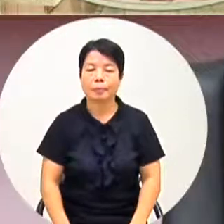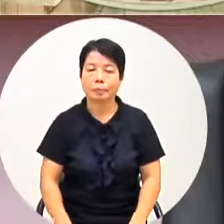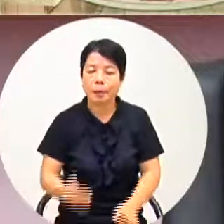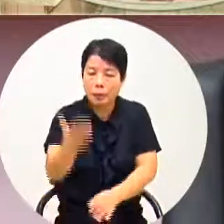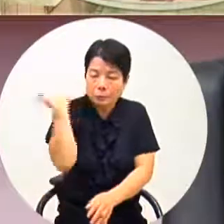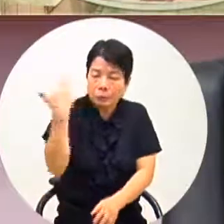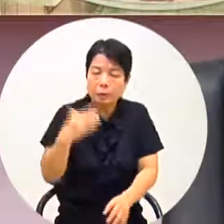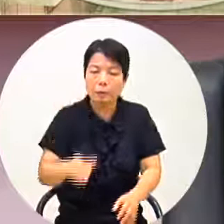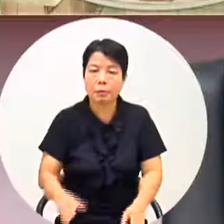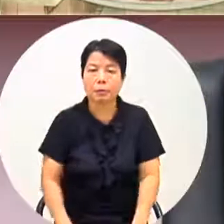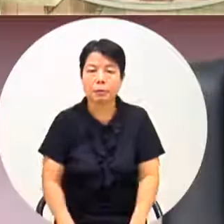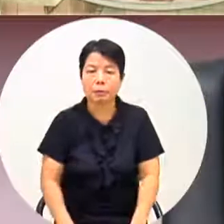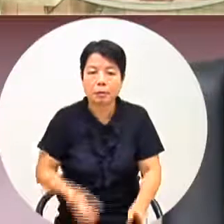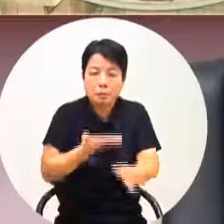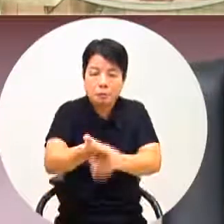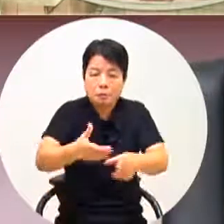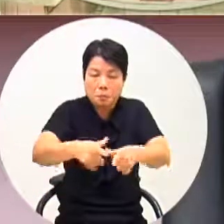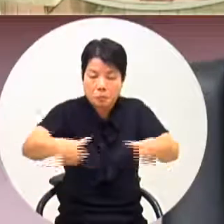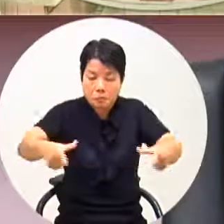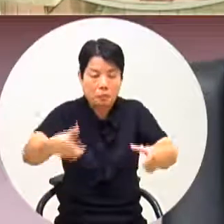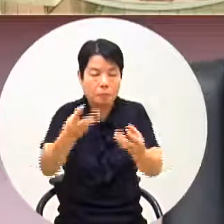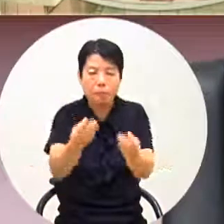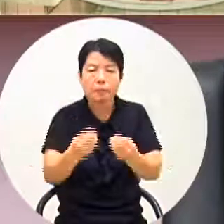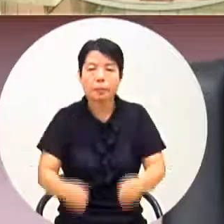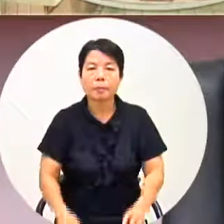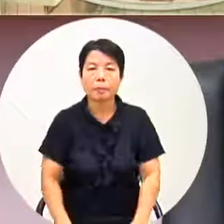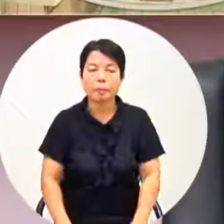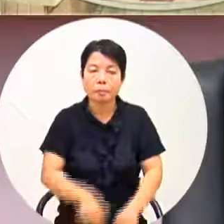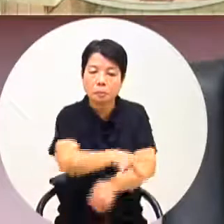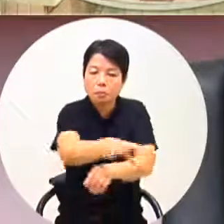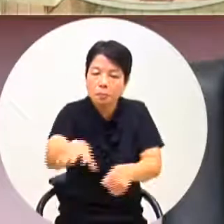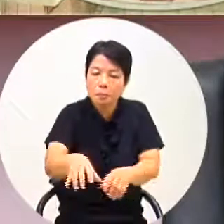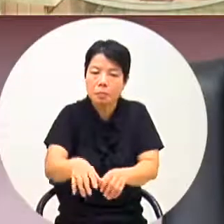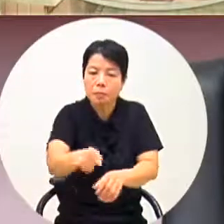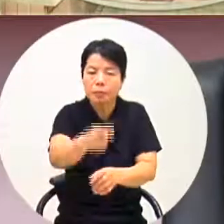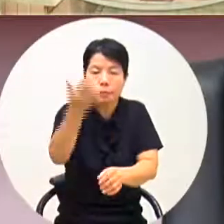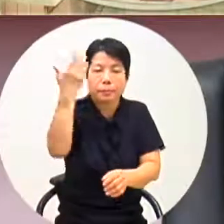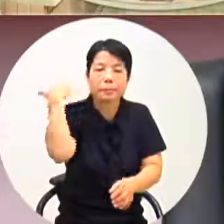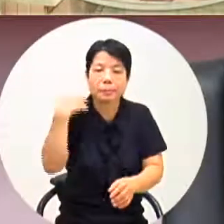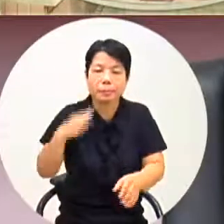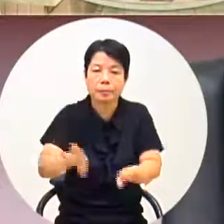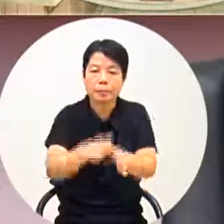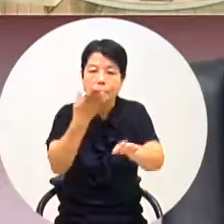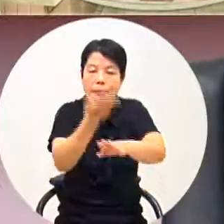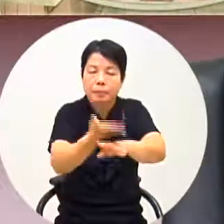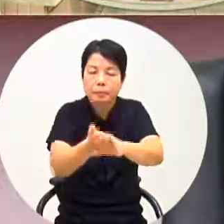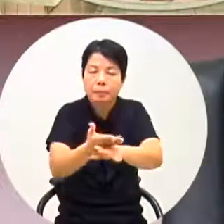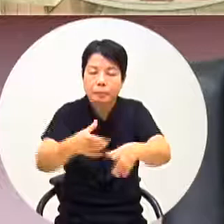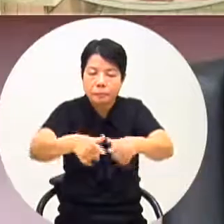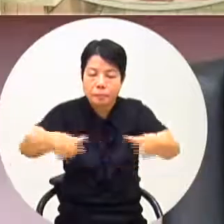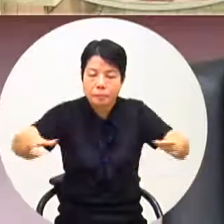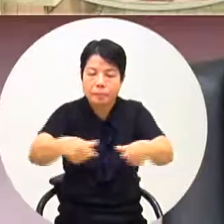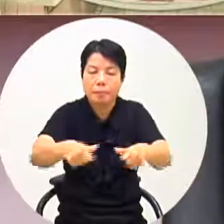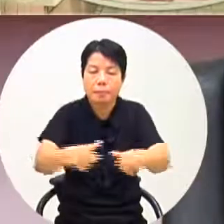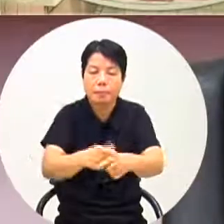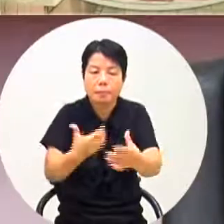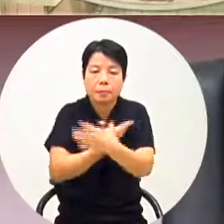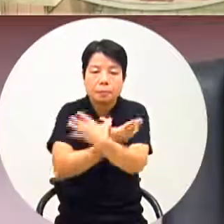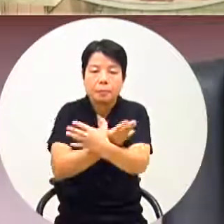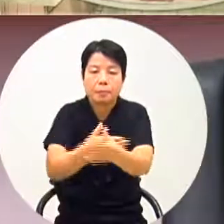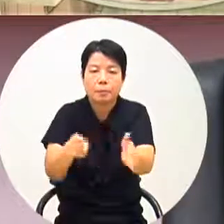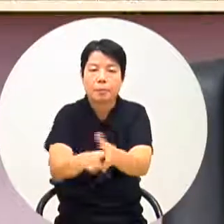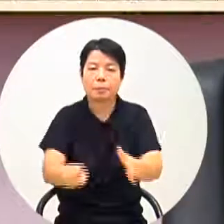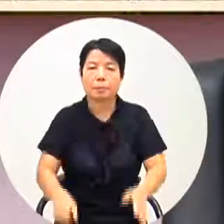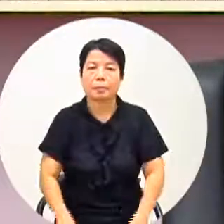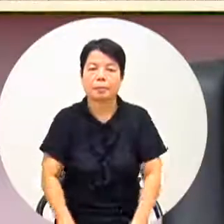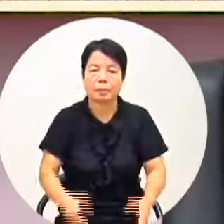放容积的，我想请问一下局长，有几个地方当时你们开放空间的容积奖励的时候，有